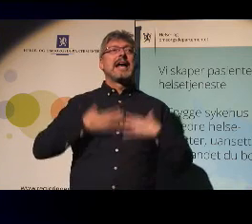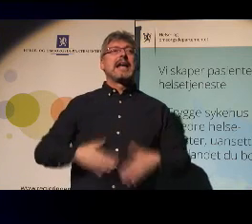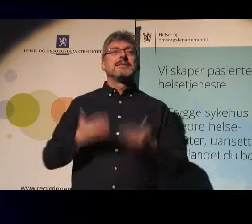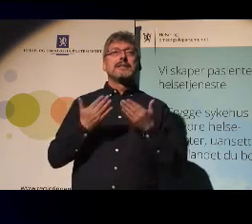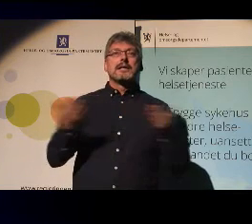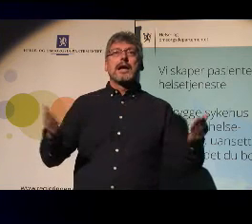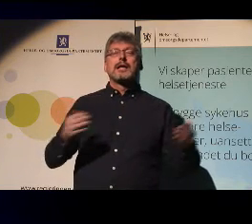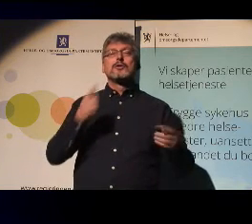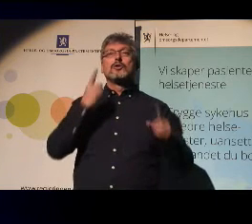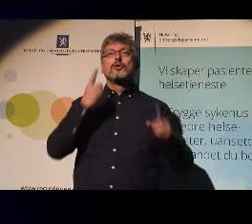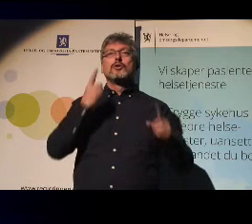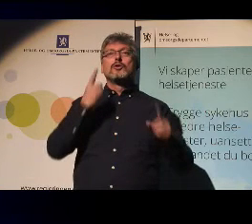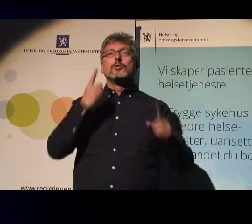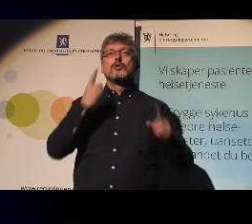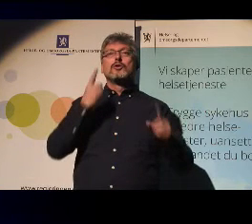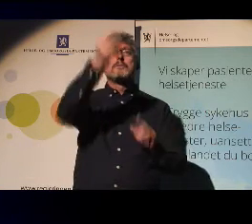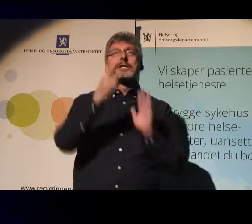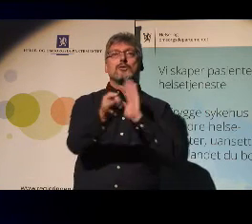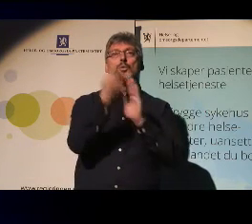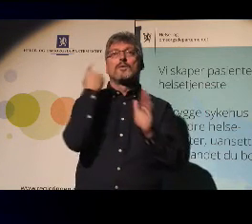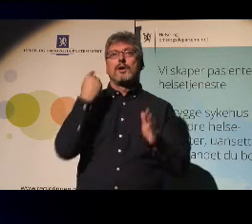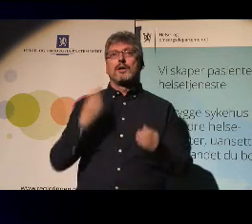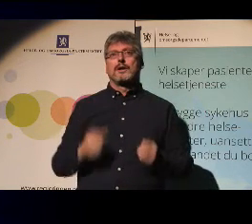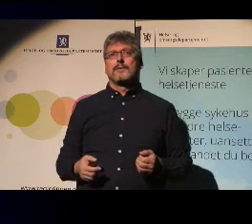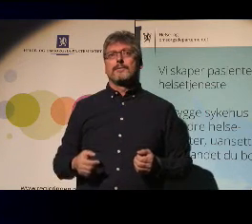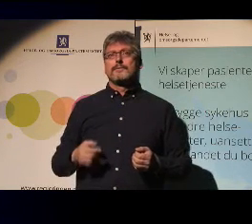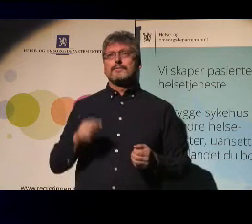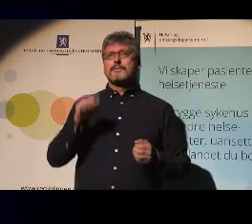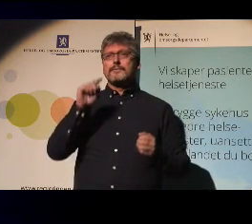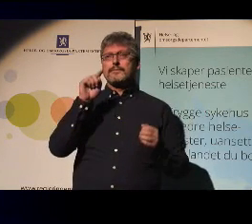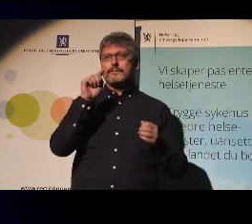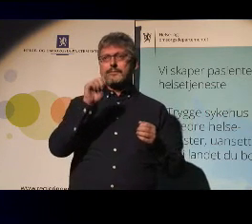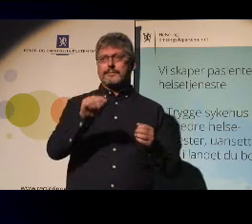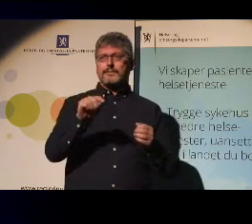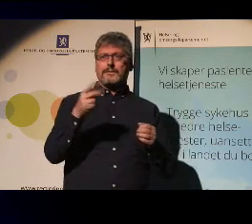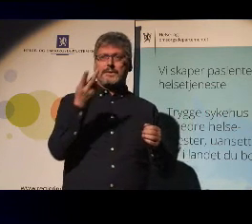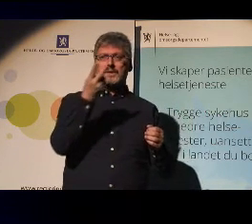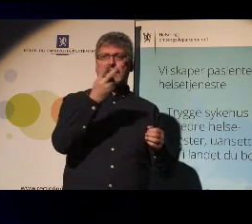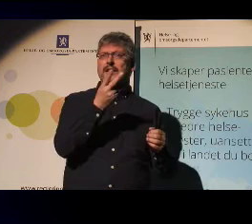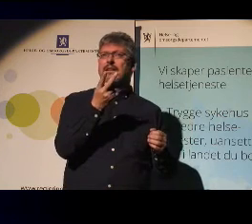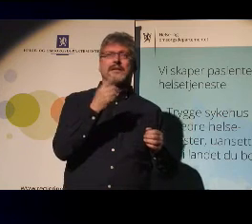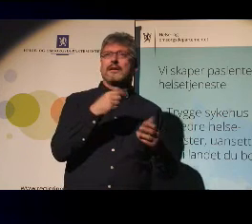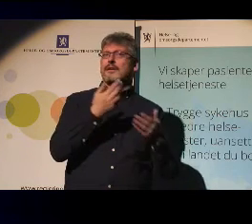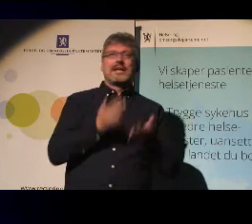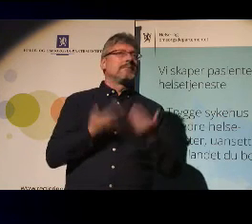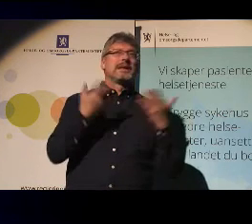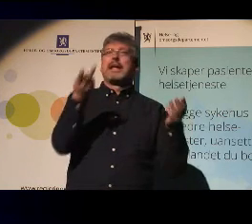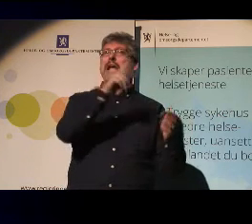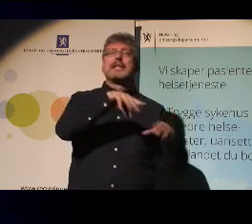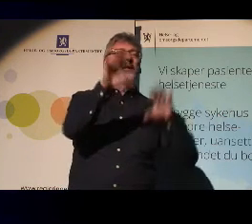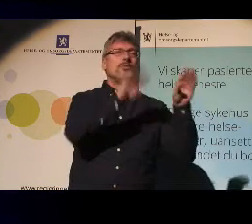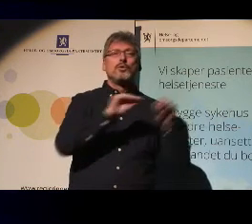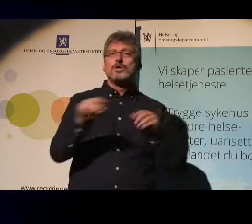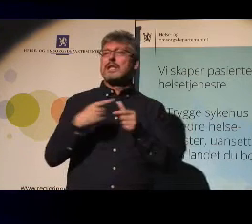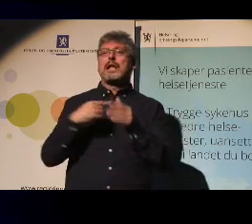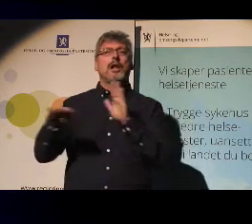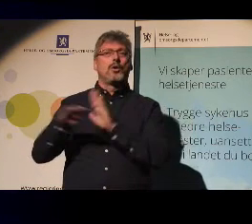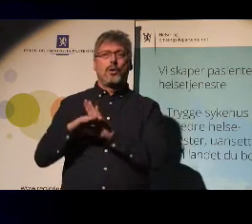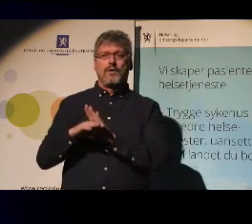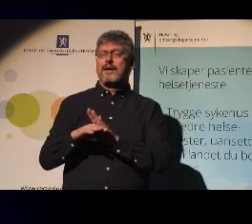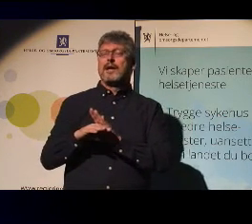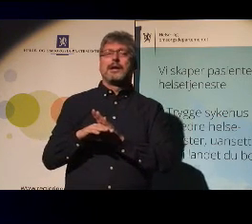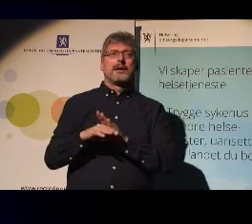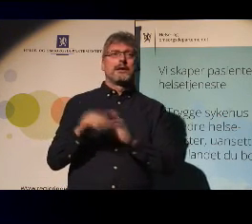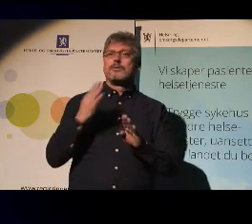møte fremtidens utfordringer, holder det ikke å endre budsjetter eller å endre lover? Vi er også nødt